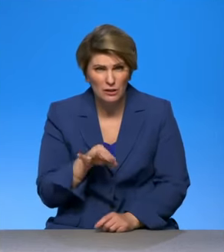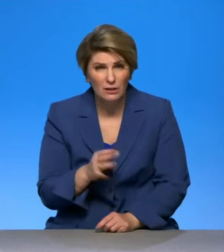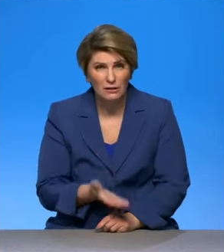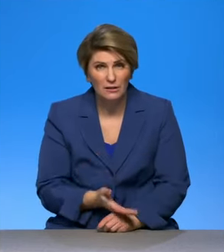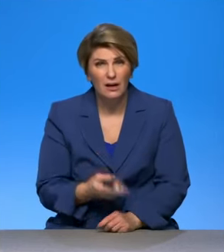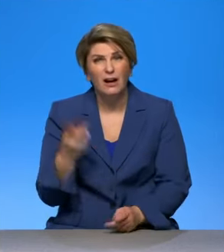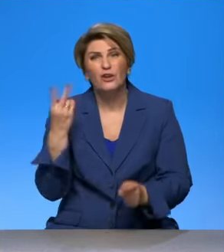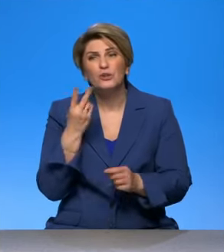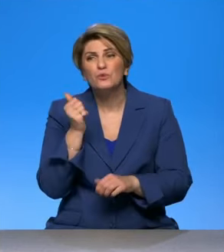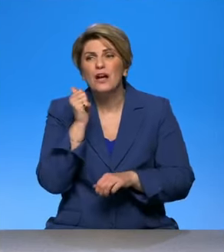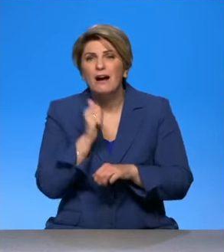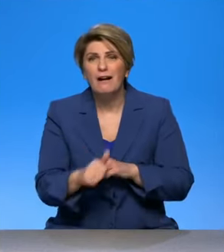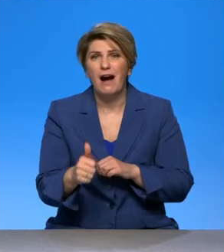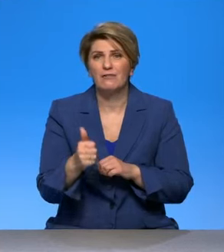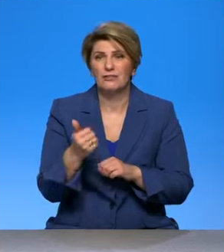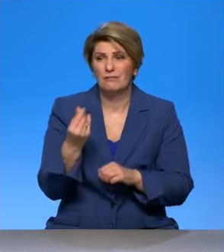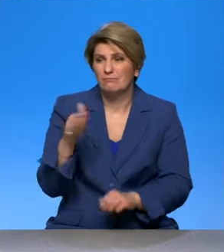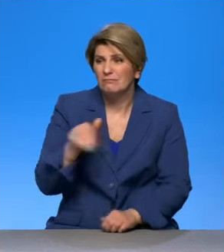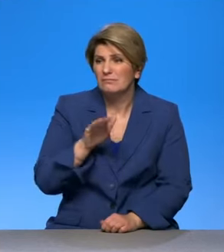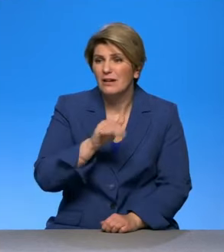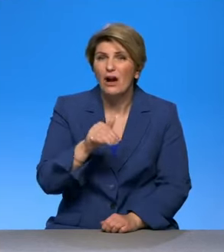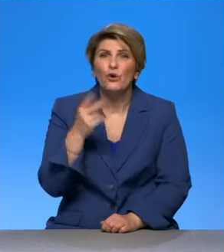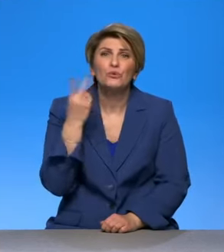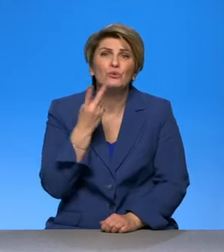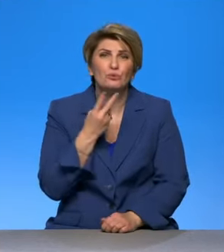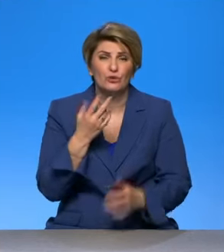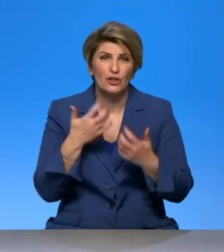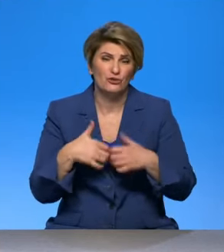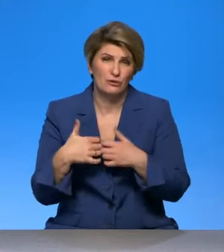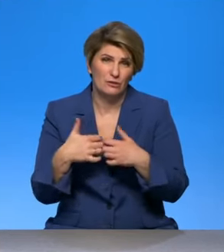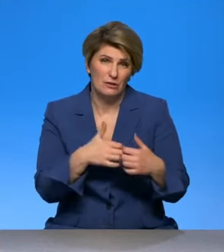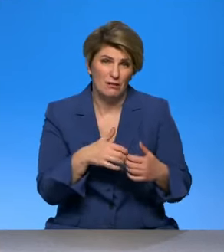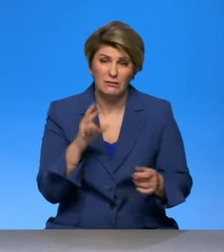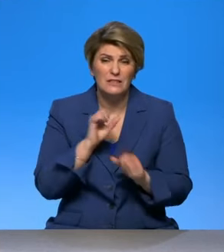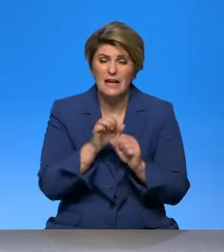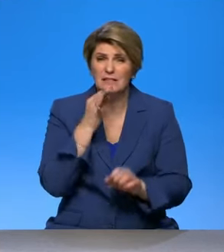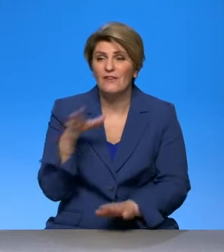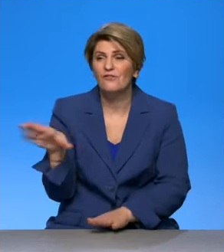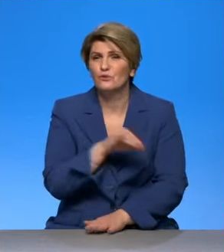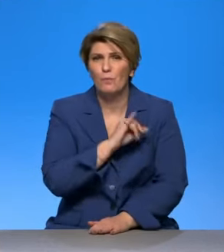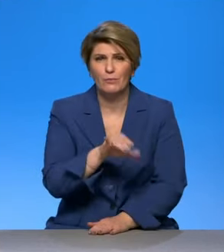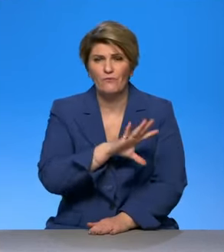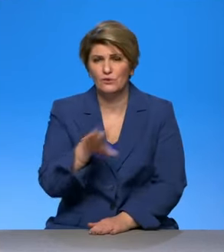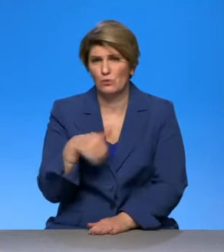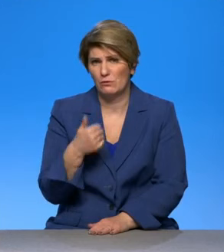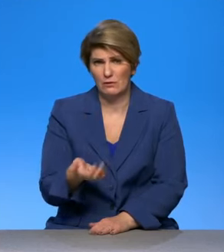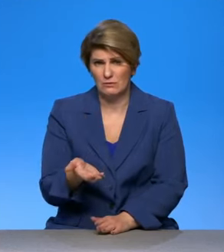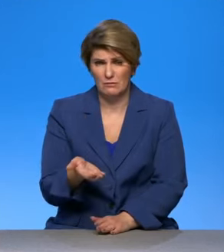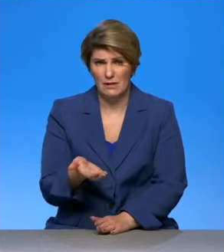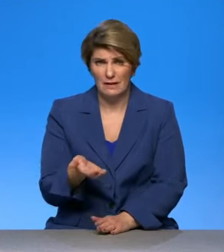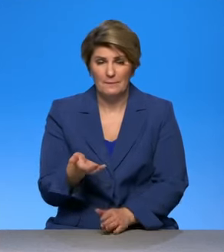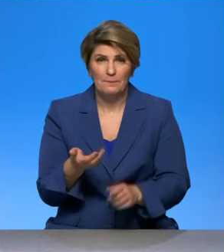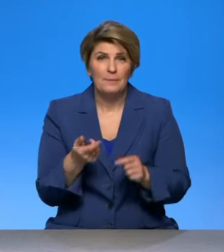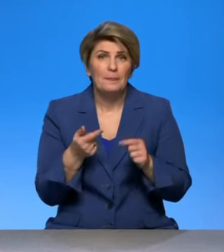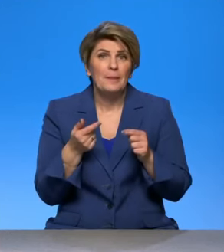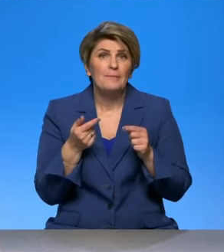нужно каждый кредит считать. Нельзя вот сказать, что все кредиты плохо или все кредиты хорошо. Нет, надо считать. Но, с другой стороны, все-таки, извините, я подчеркну